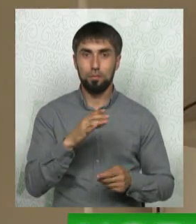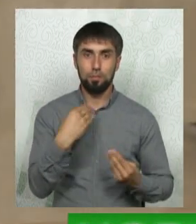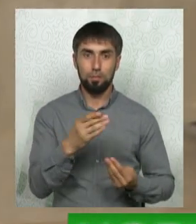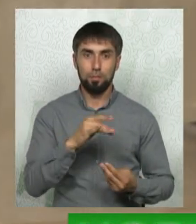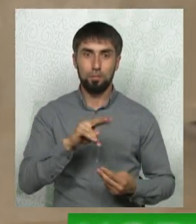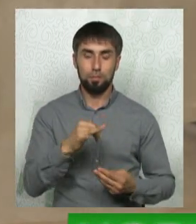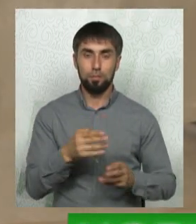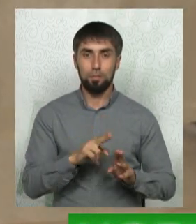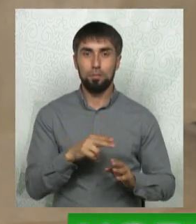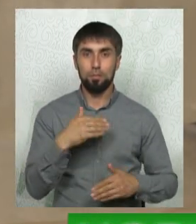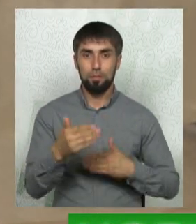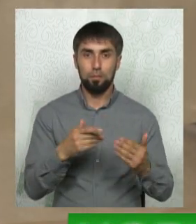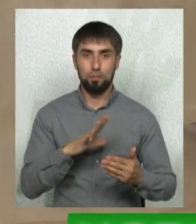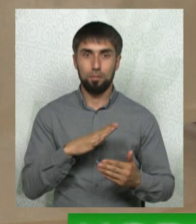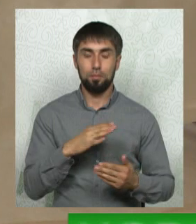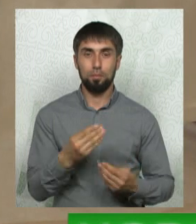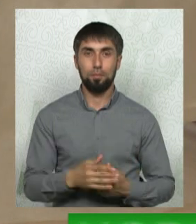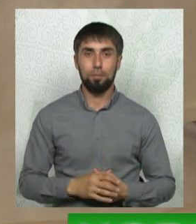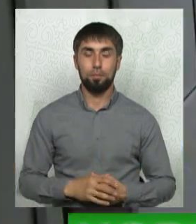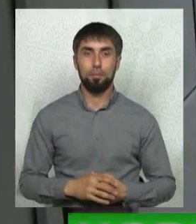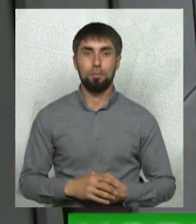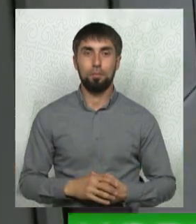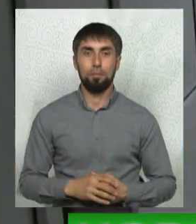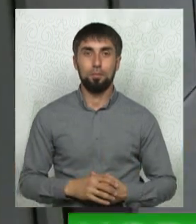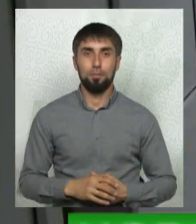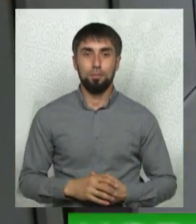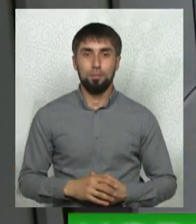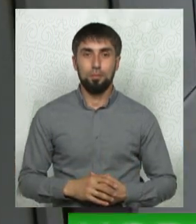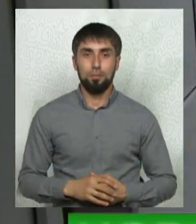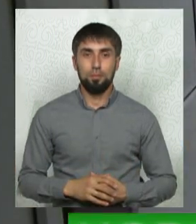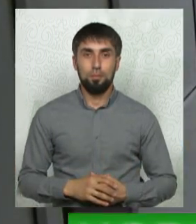импульс двигаться дальше. Зелимхан Калоев, Асхаб Белакиев, Новости 24.